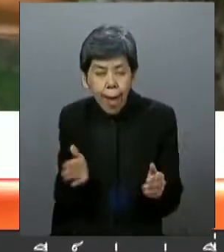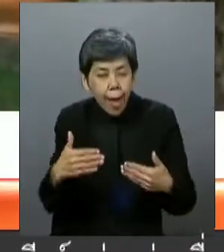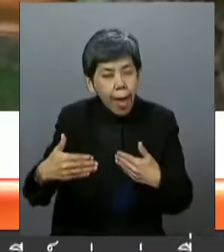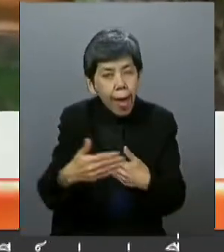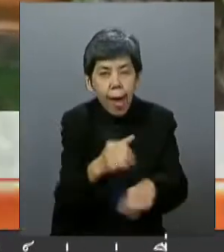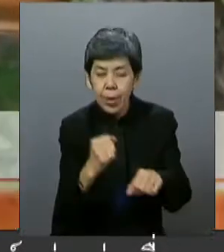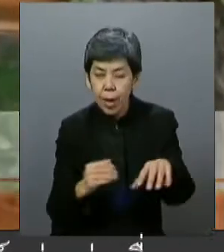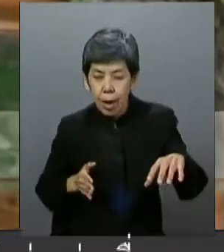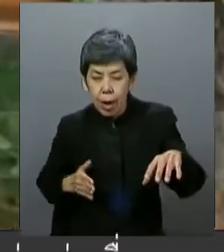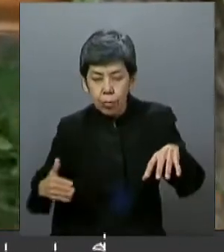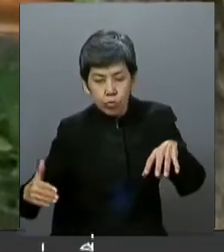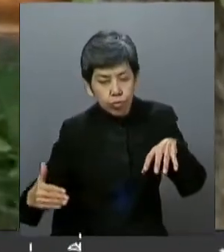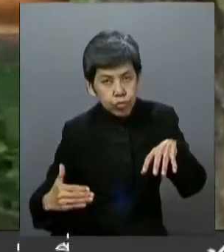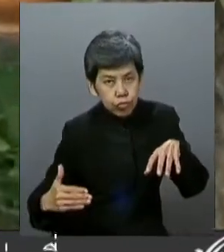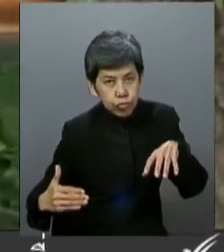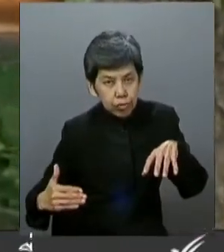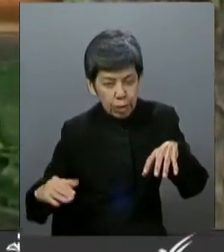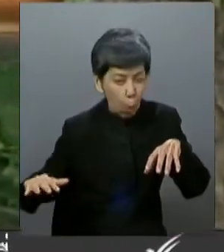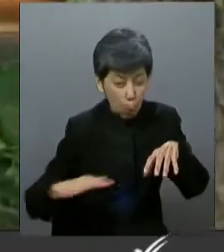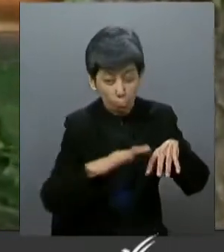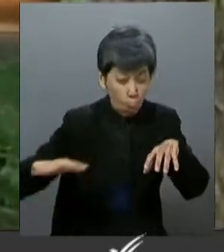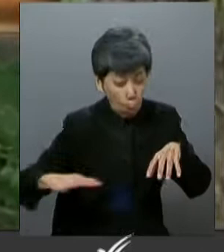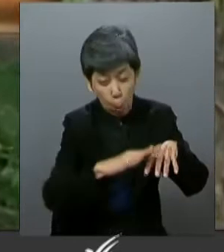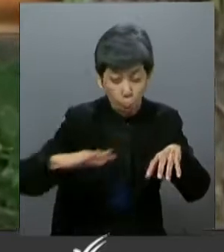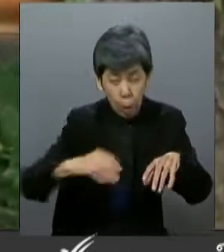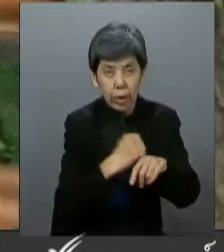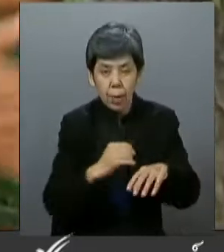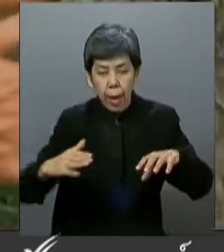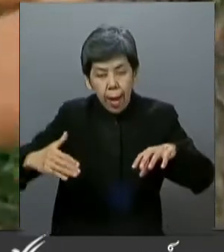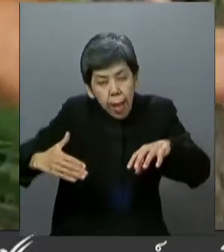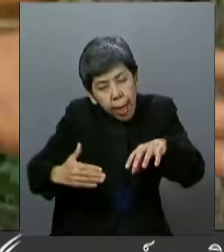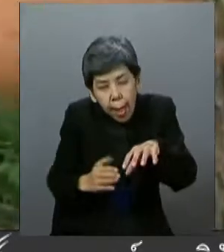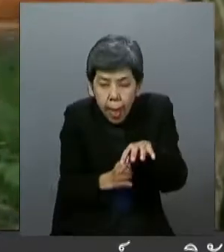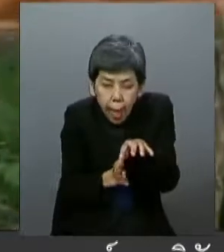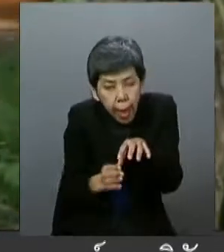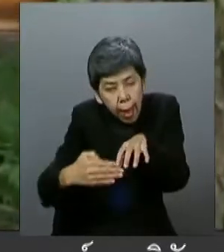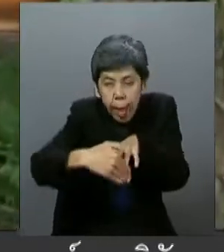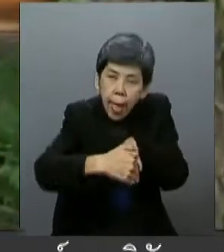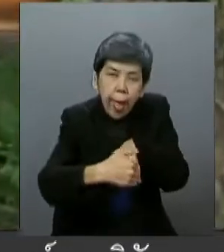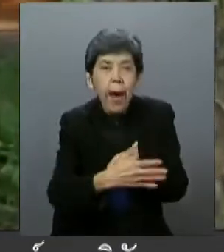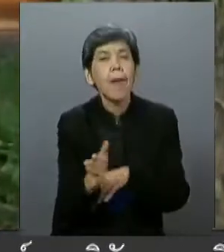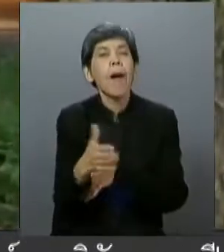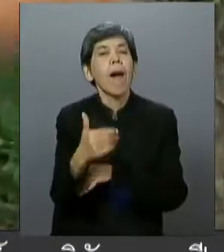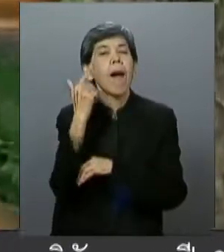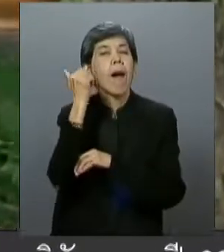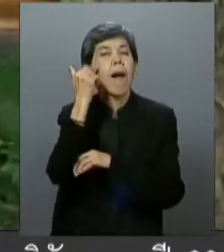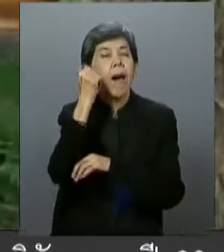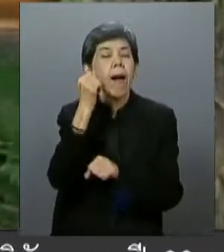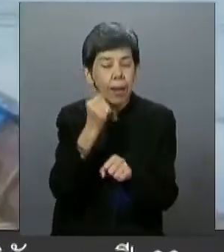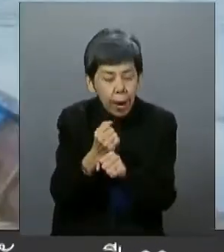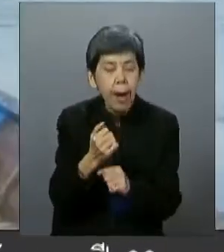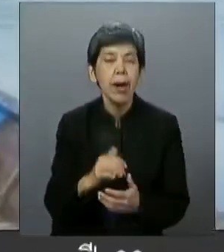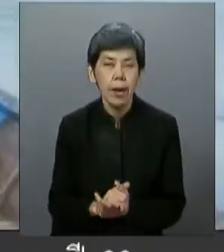ขึ้นตรงกลางน้ำเพราะว่าน้ำมันแรงมันเชี่ยวปลามันก็จะเลาะตามแก่งตามโขดหินขึ้นไปเรื่อยๆเป็นสเต็ปสเต็ปขึ้น